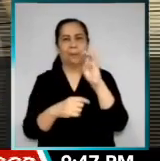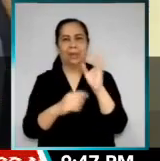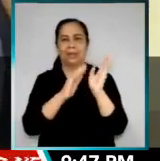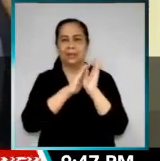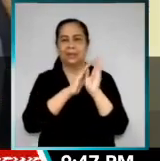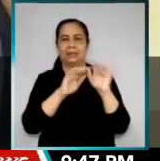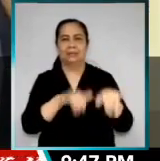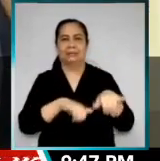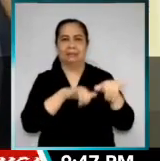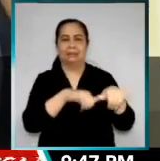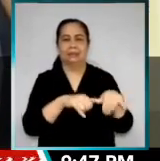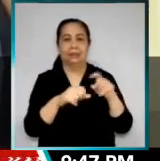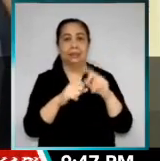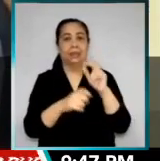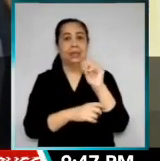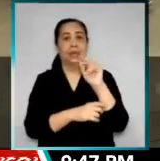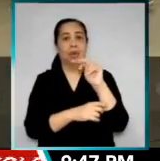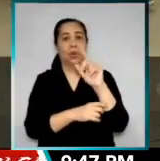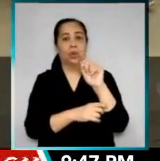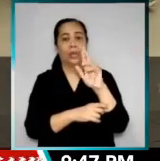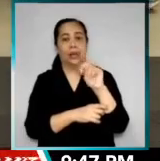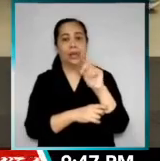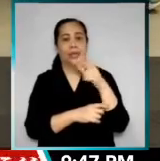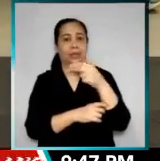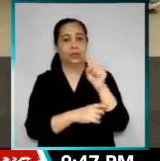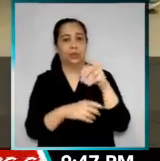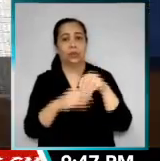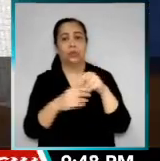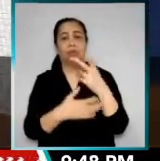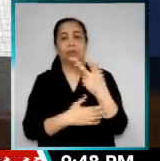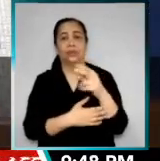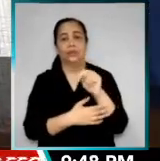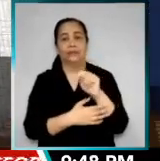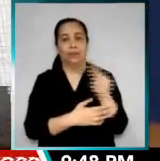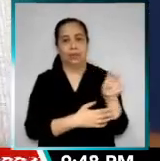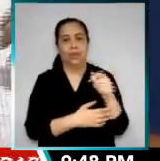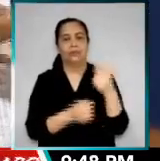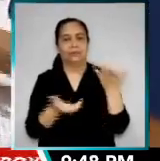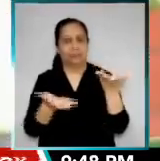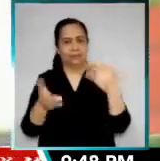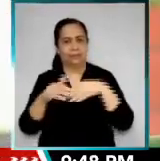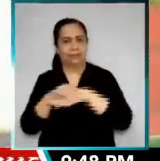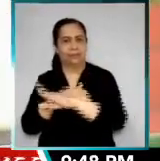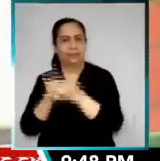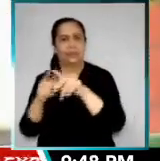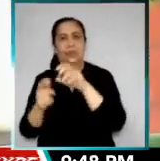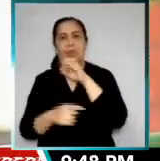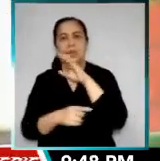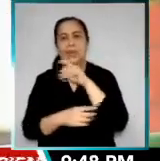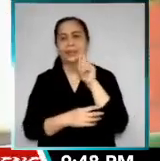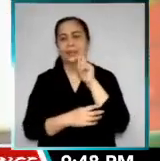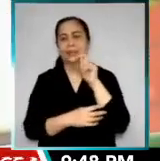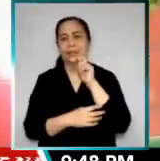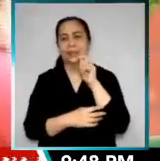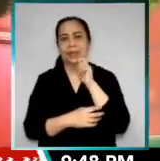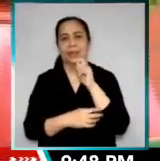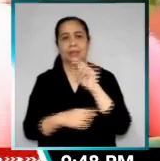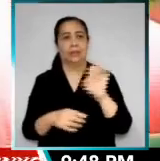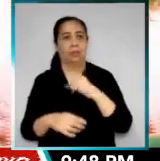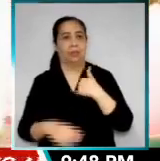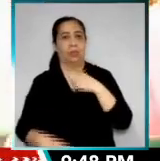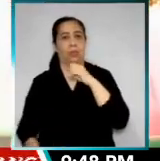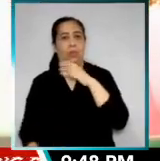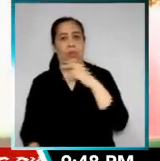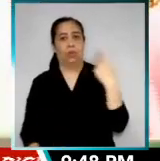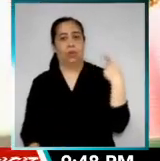High School sa Navotas, nagsimula nang tumanggap ng walk-in vaccinees gaya ni Lola Teresita. Katulad ko na isang kagawad na